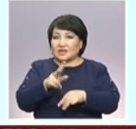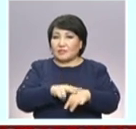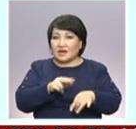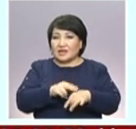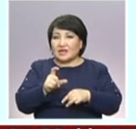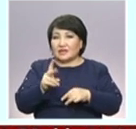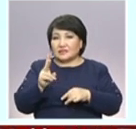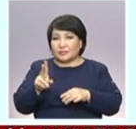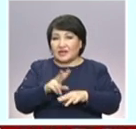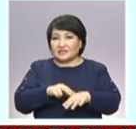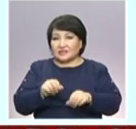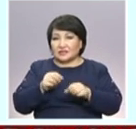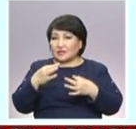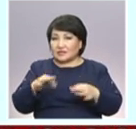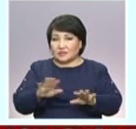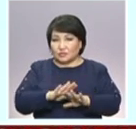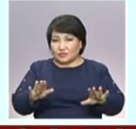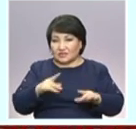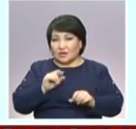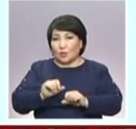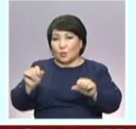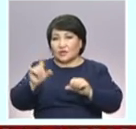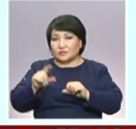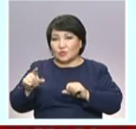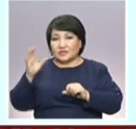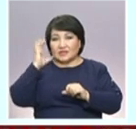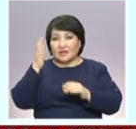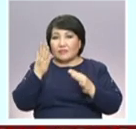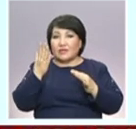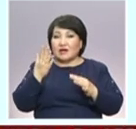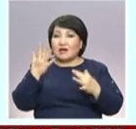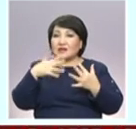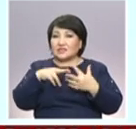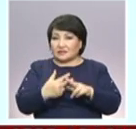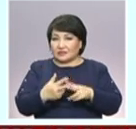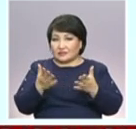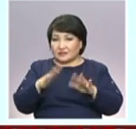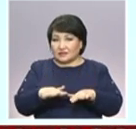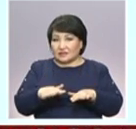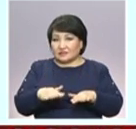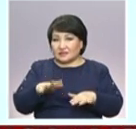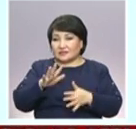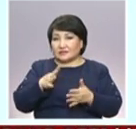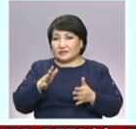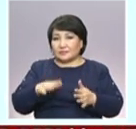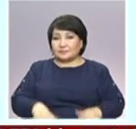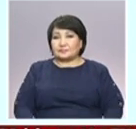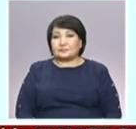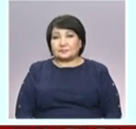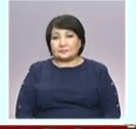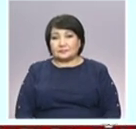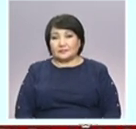деп кейді қорғаушылар. Бүгінде тыңдалым жартылай ғана өтті. Тағы кейінге шегерілді. Толығырақ азамат Әуезхан тарқатады.